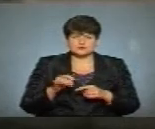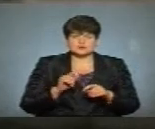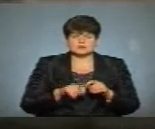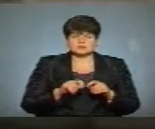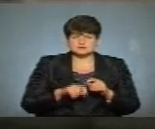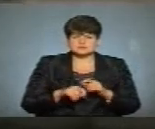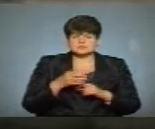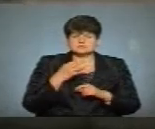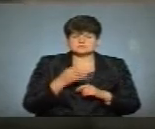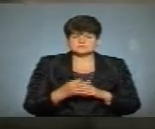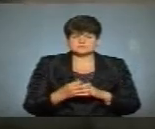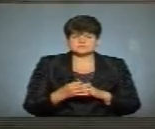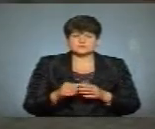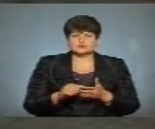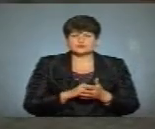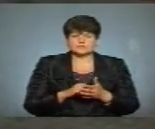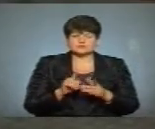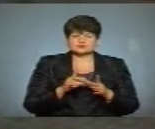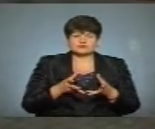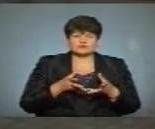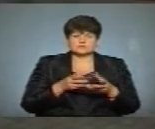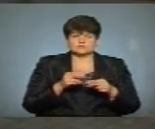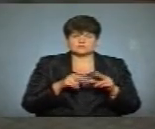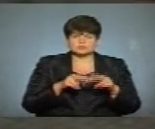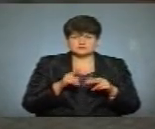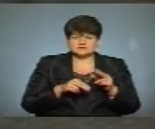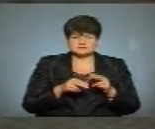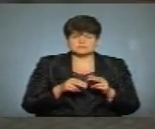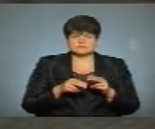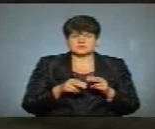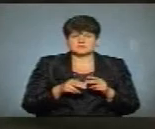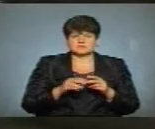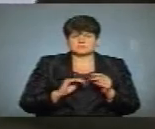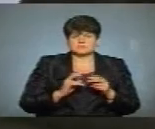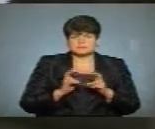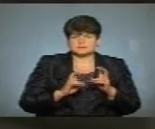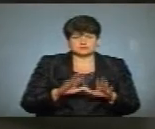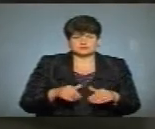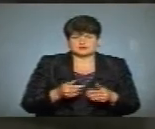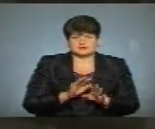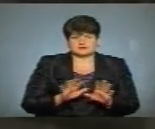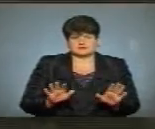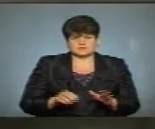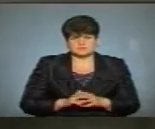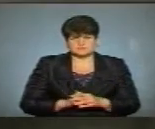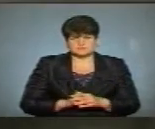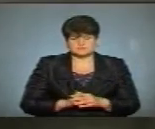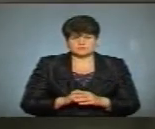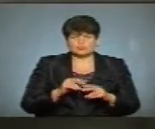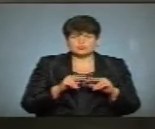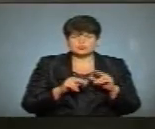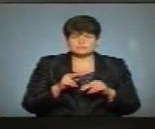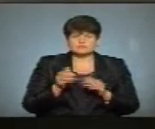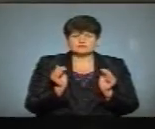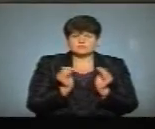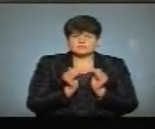Олександр Панчук повідомив, документів щодо впливу будівництва греблі на довкілля підприємцю не видавали. Будівництво